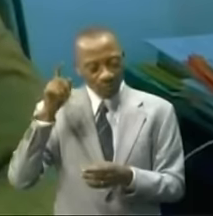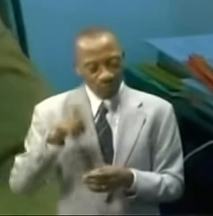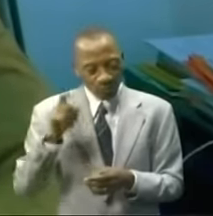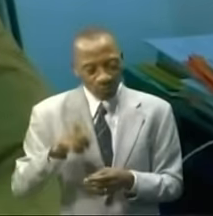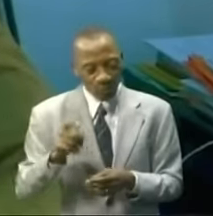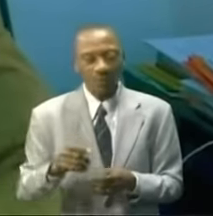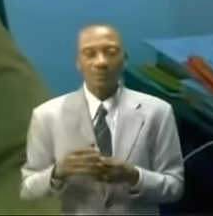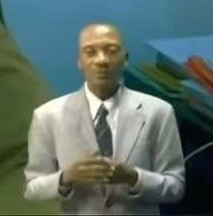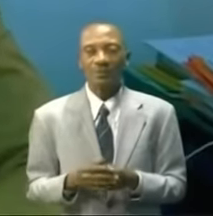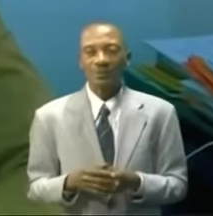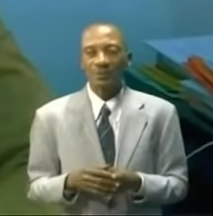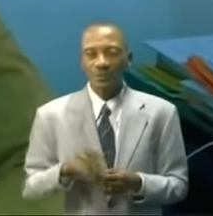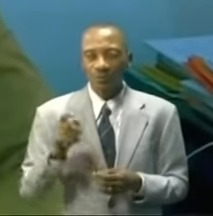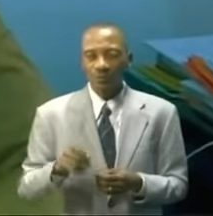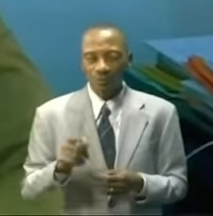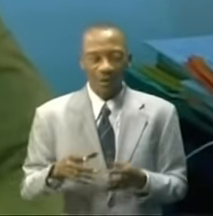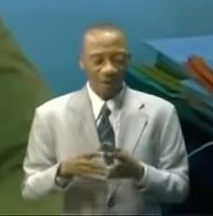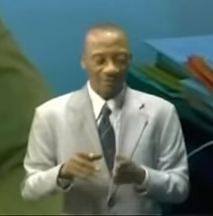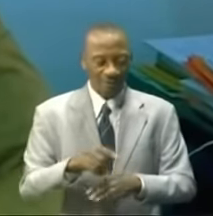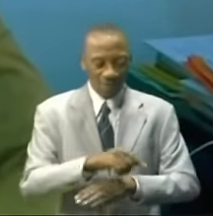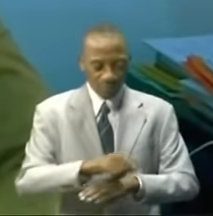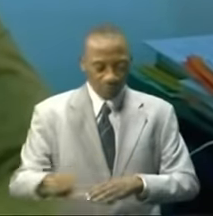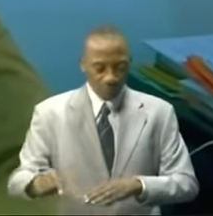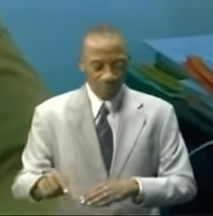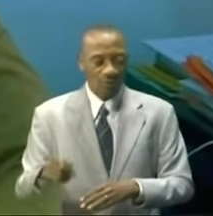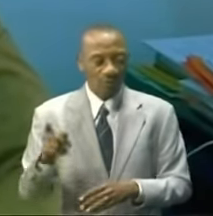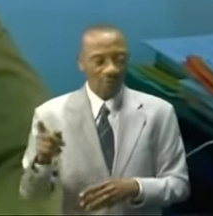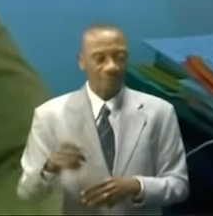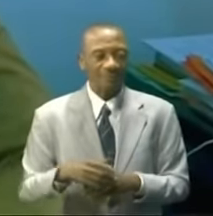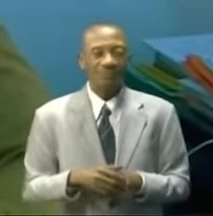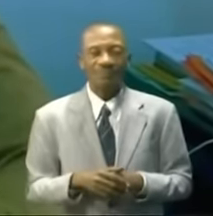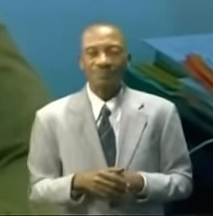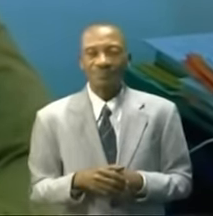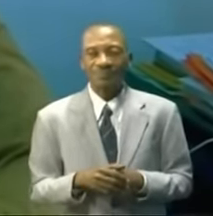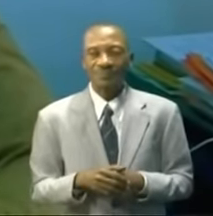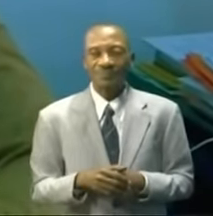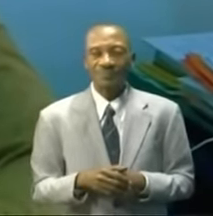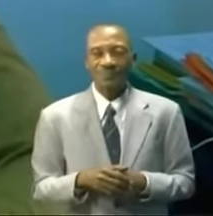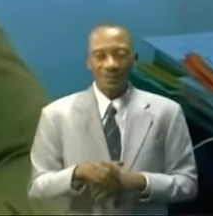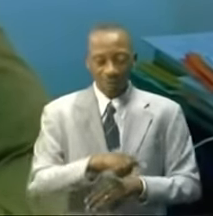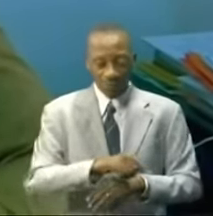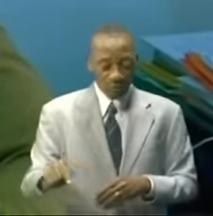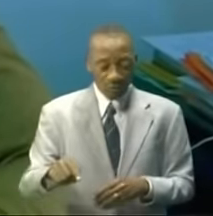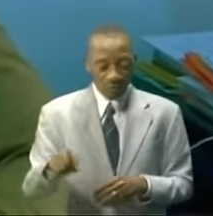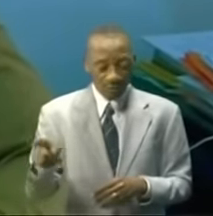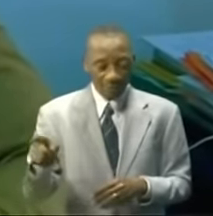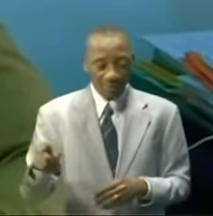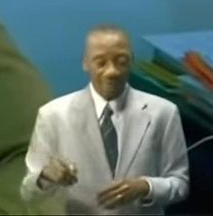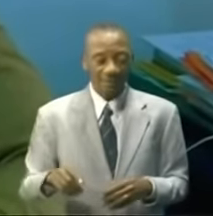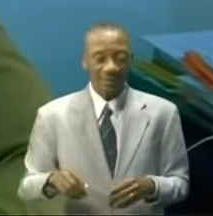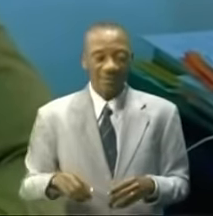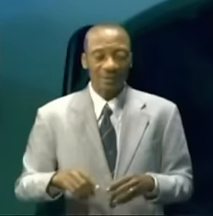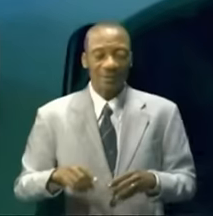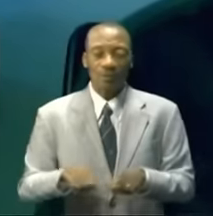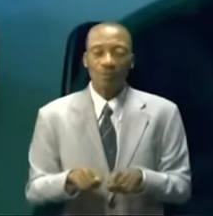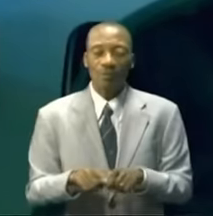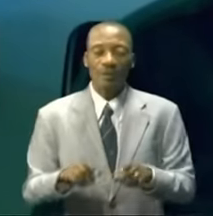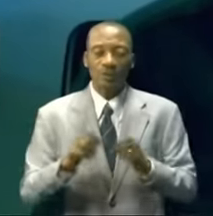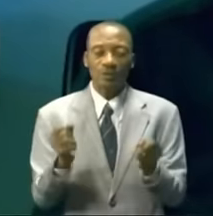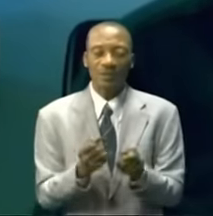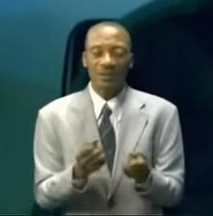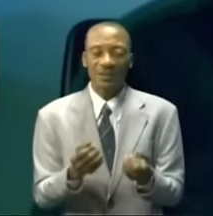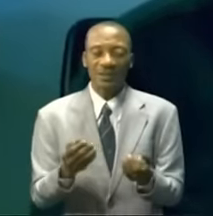bails. L'agence immobilière, c'est cette entreprise commerciale-là qui